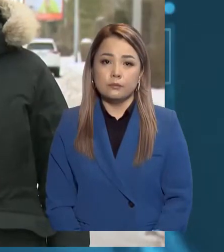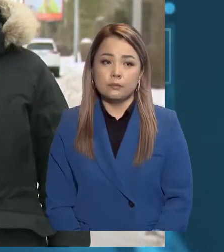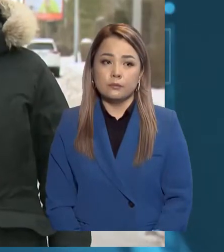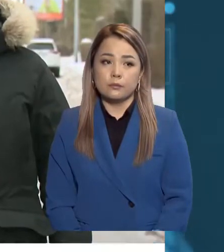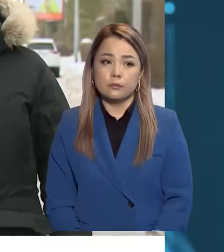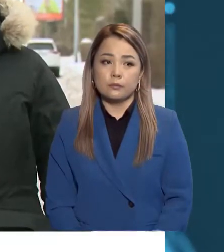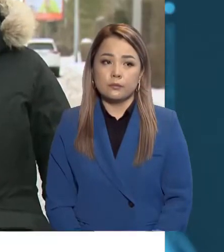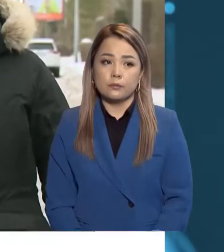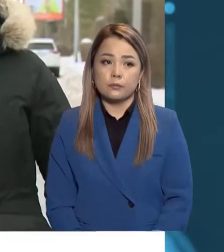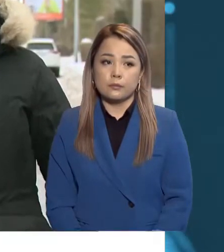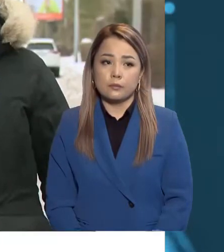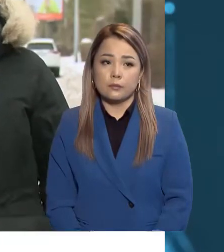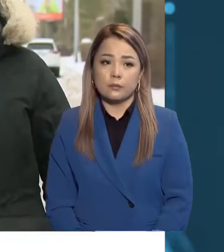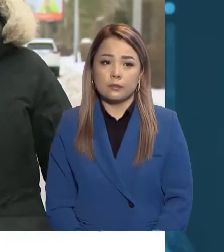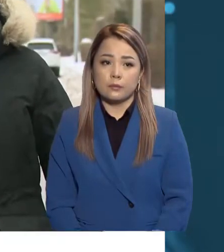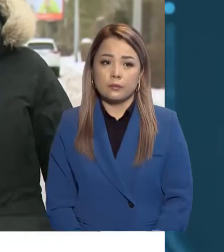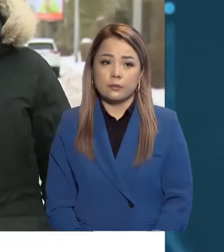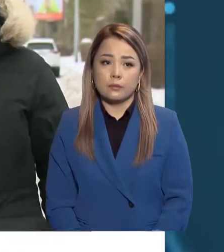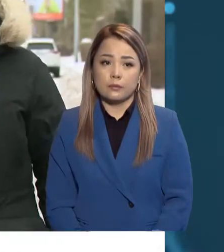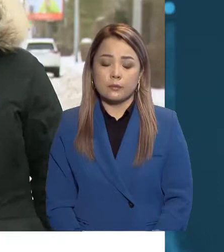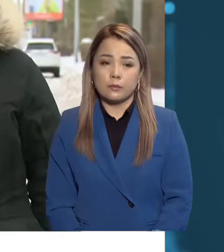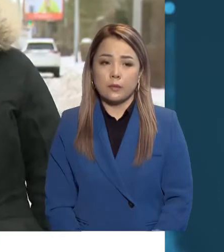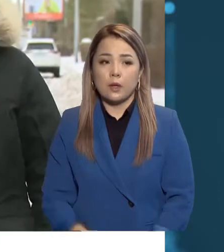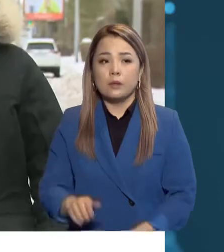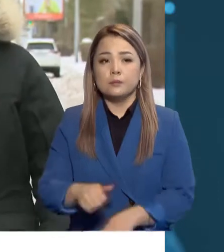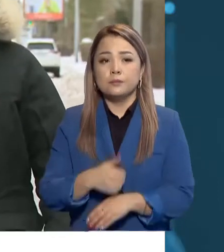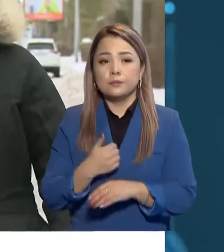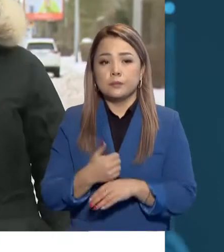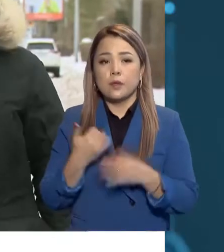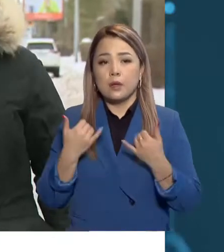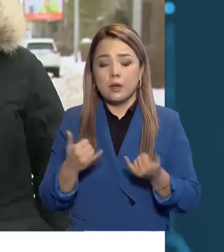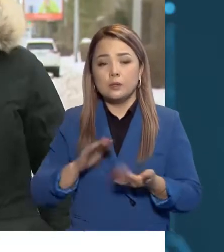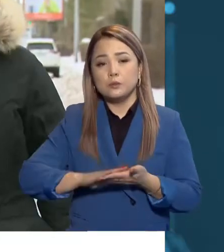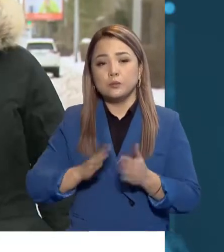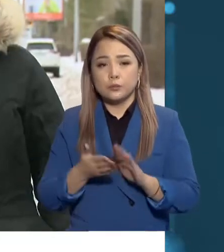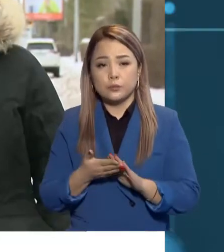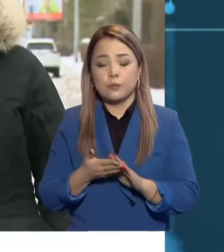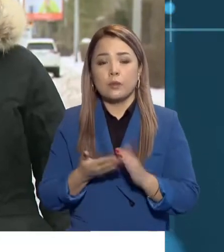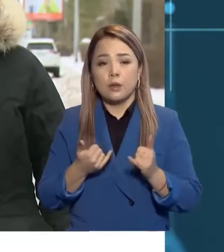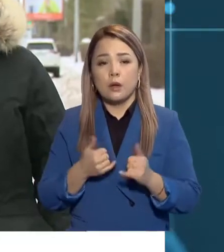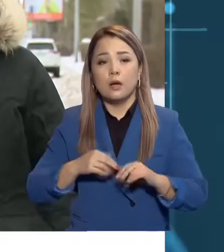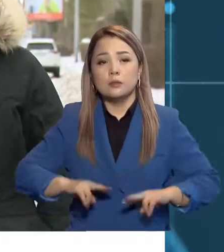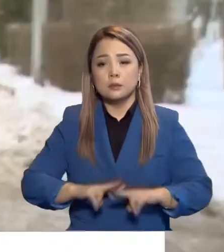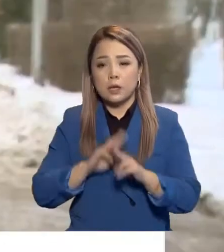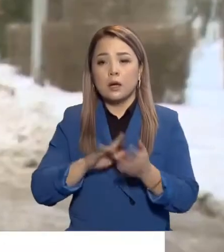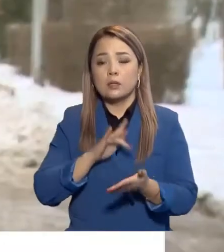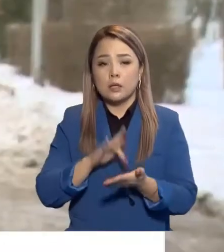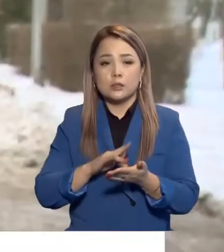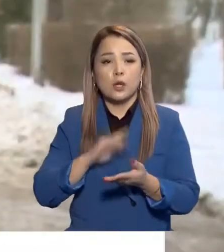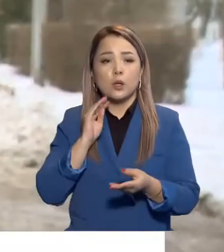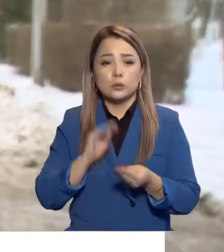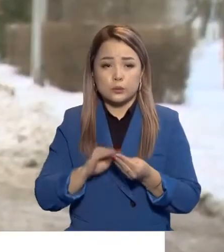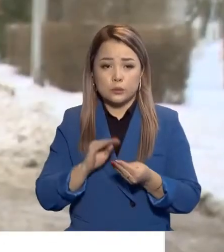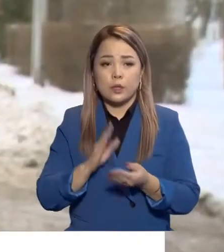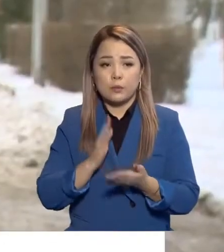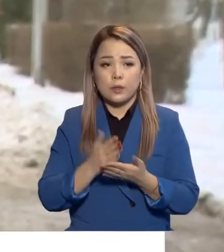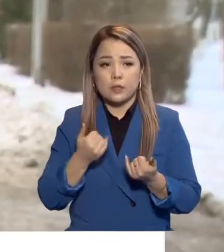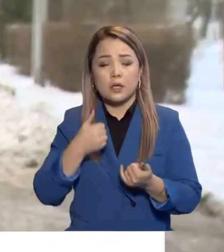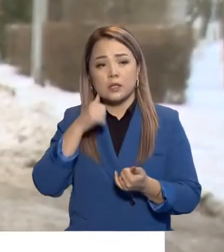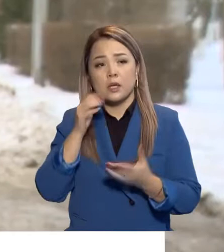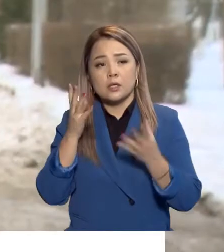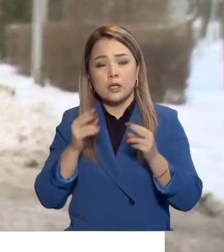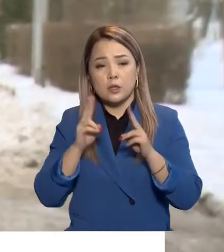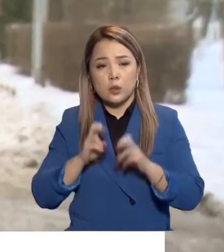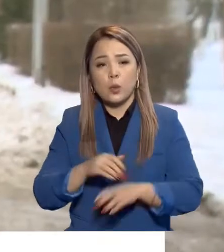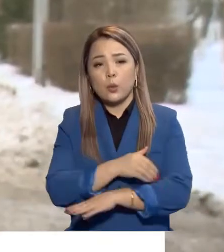Ғабит, тікелей эфирдесіз. Мұқият тыңдаймыз өзіңізді. Бас қаладағы ахуал тұрақты. Өйткені кеше түнгі рейд бар. Таңертеңнен бері